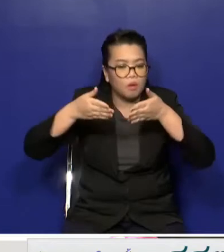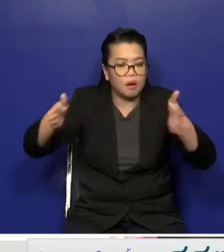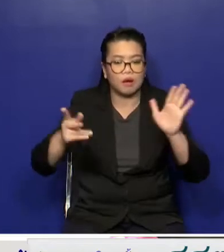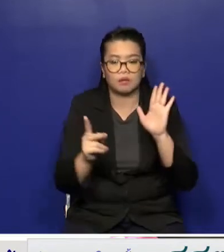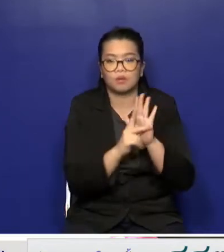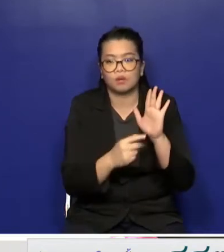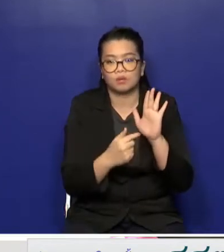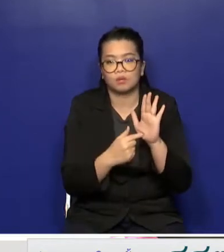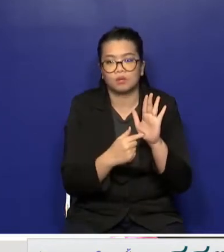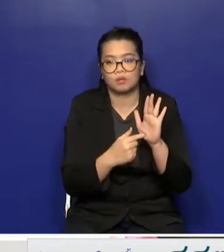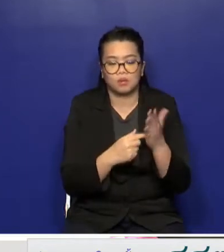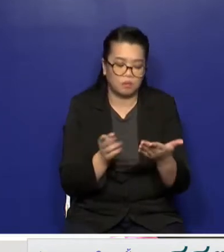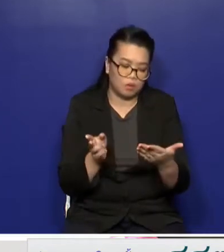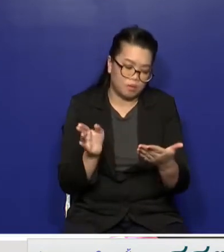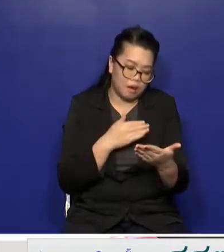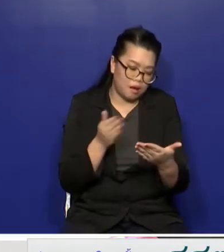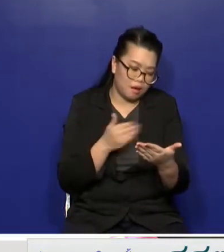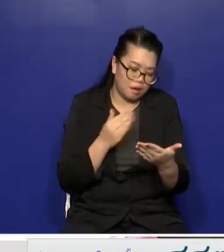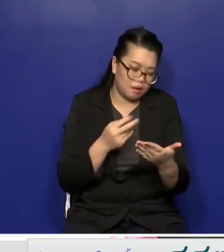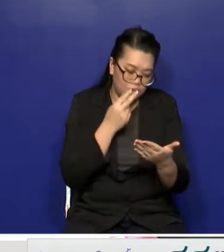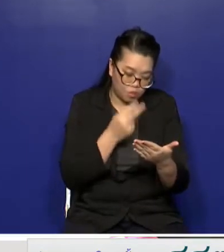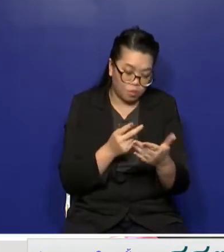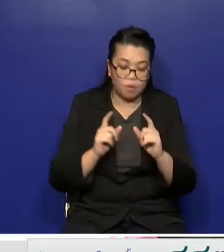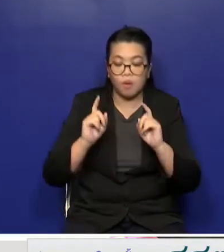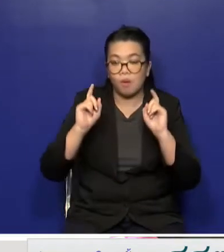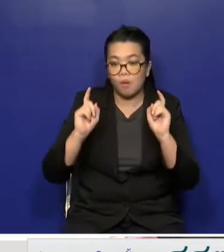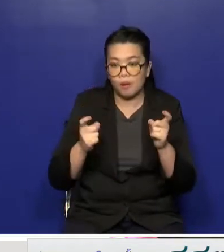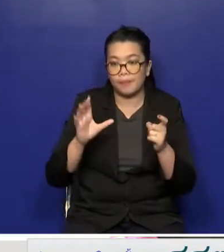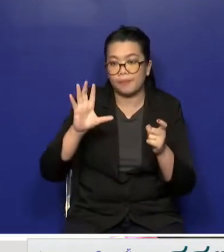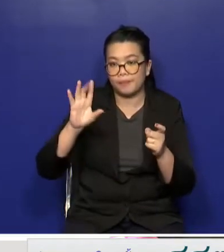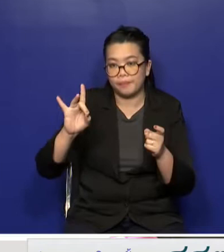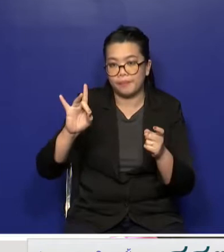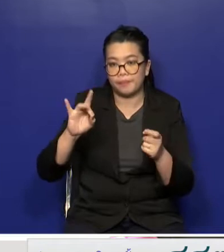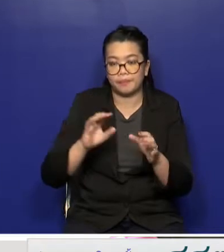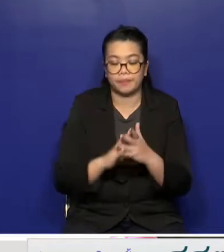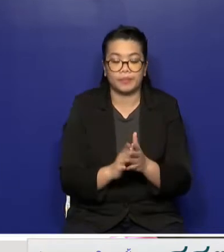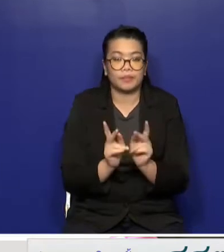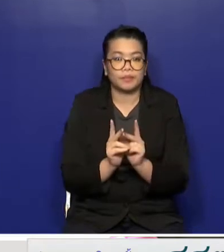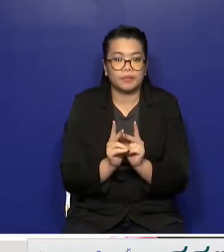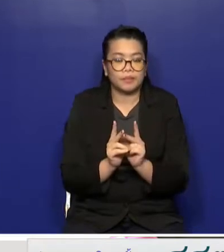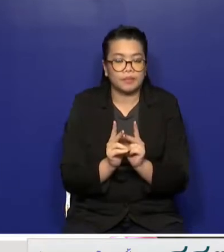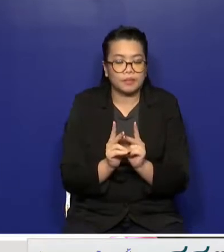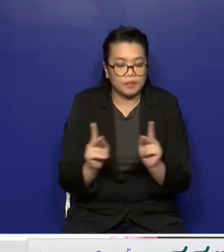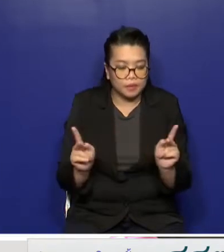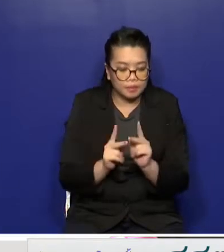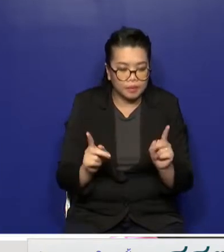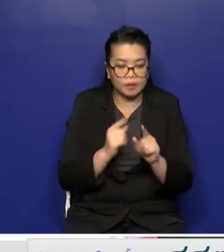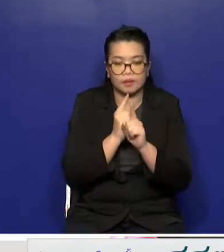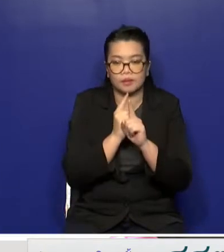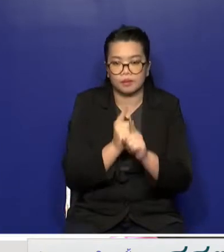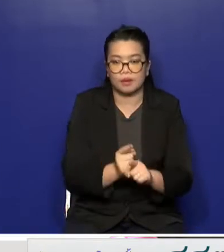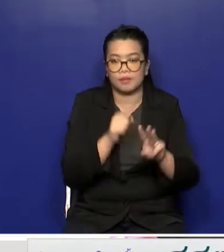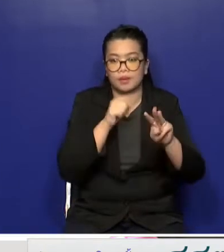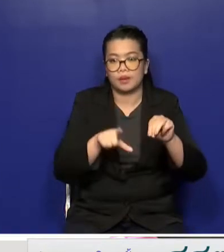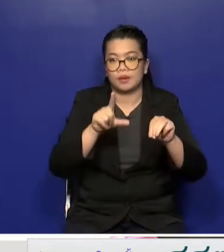ผมจะอ่านวเล็ 8 ใหธรธานรัทราบนะครับขน้ำการการลกตั้งตามมาตราที่ 22